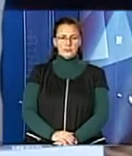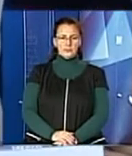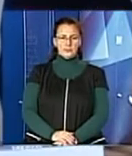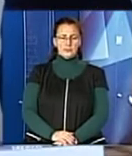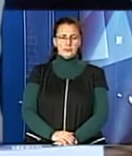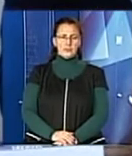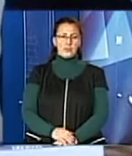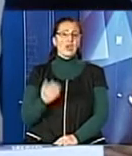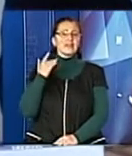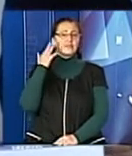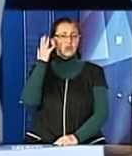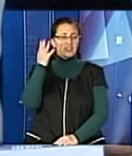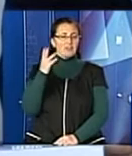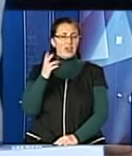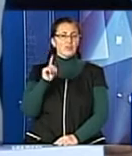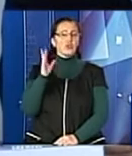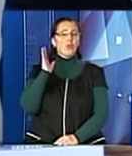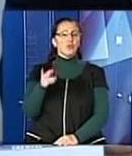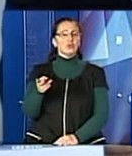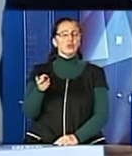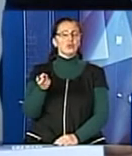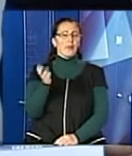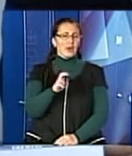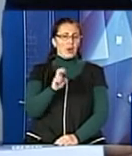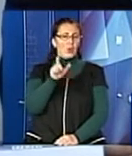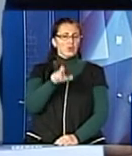Ми дуже сподіваємося на присутність молодої аудиторії,